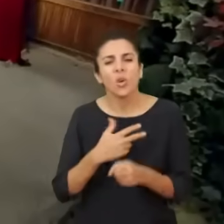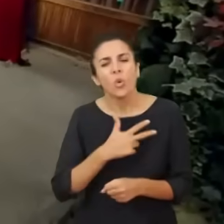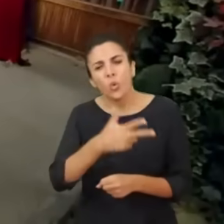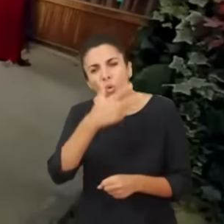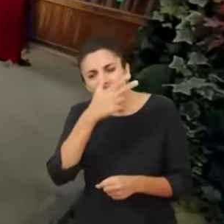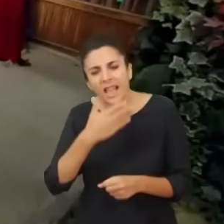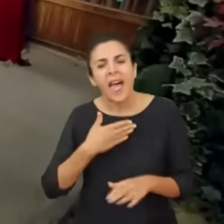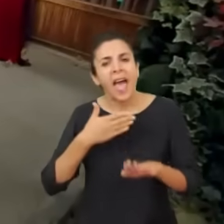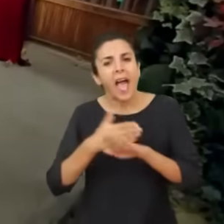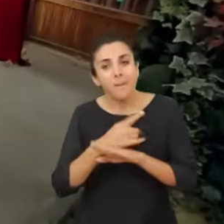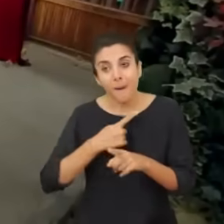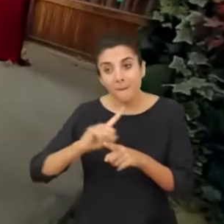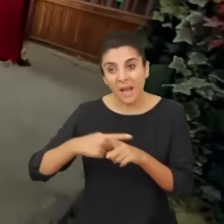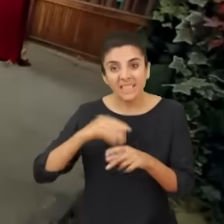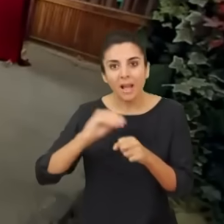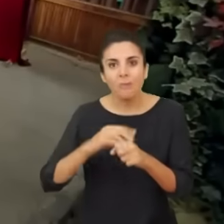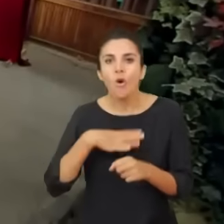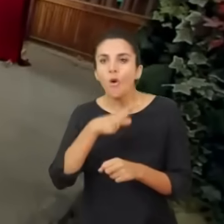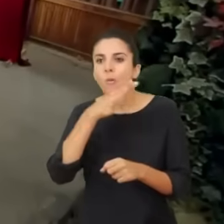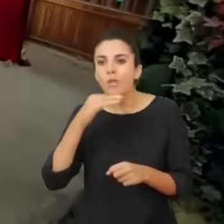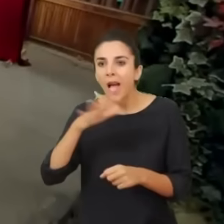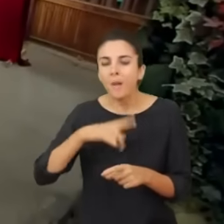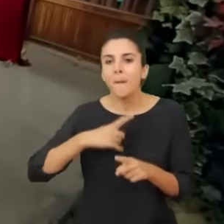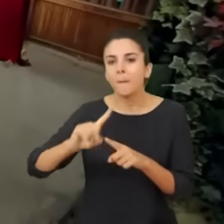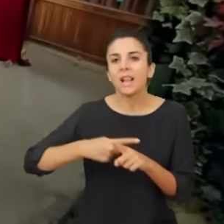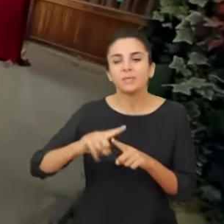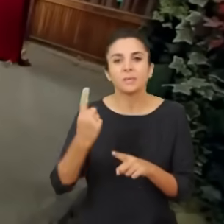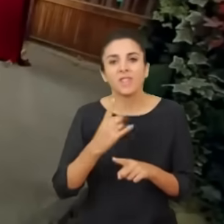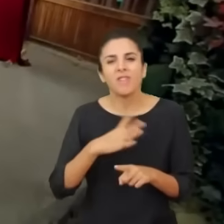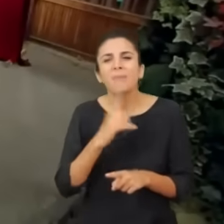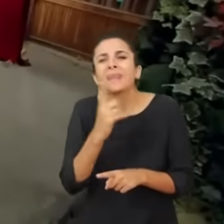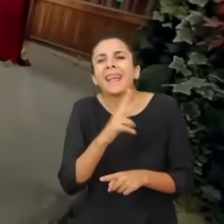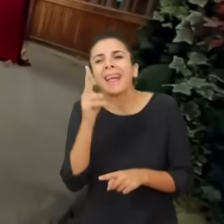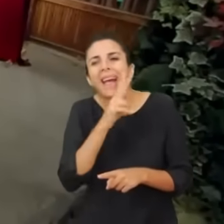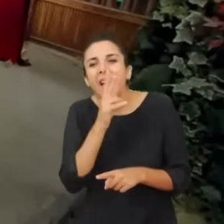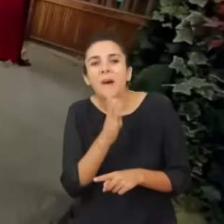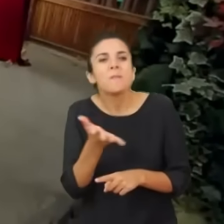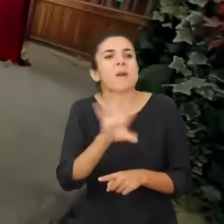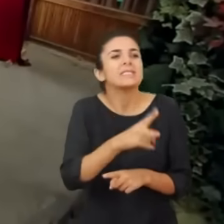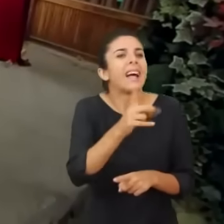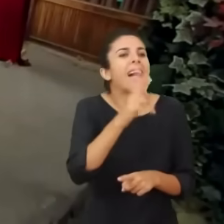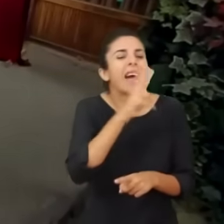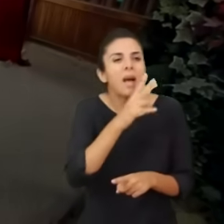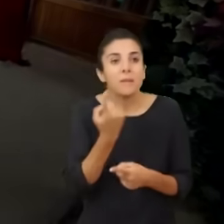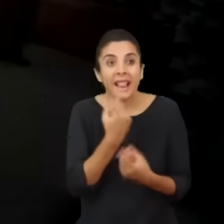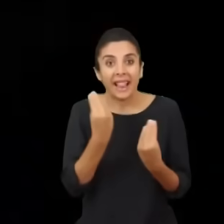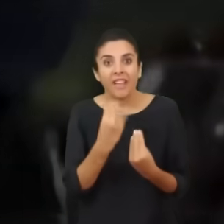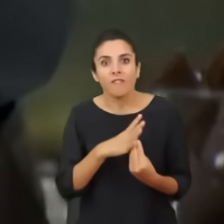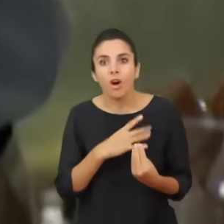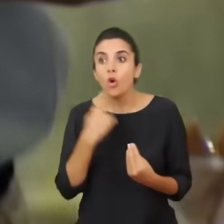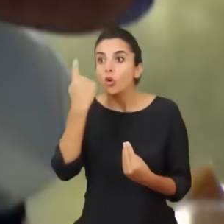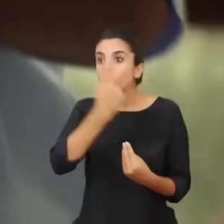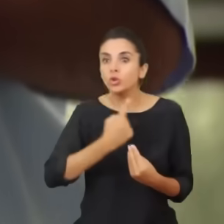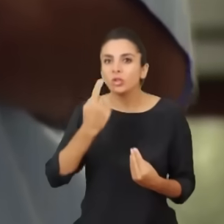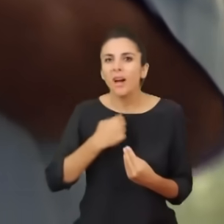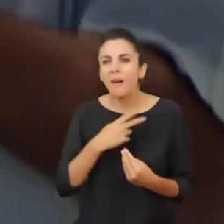ekmeğimizi paylaştığımız kadar mutluluklarımızı da paylaşıyorduk. Bir tebessümün değerini iyi bildiğimiz kadar yüzümüzden de onu